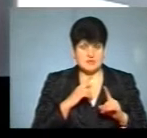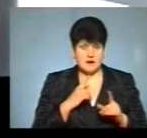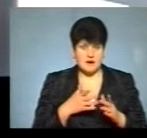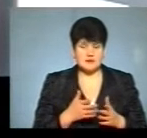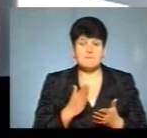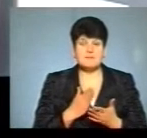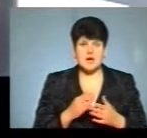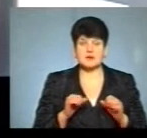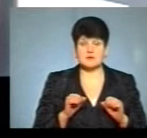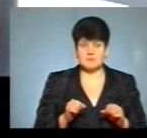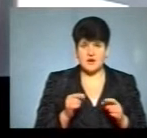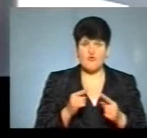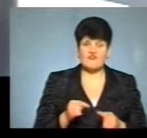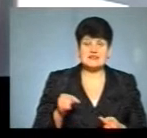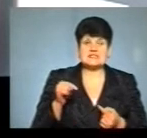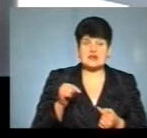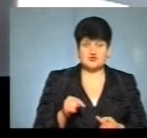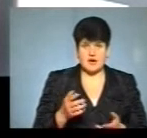має право визначати